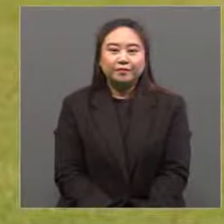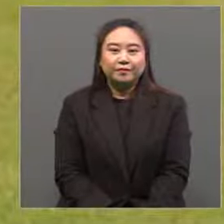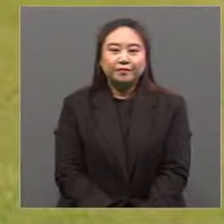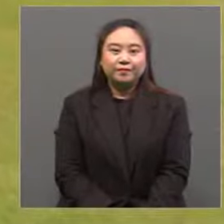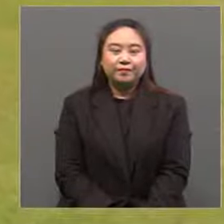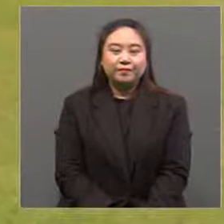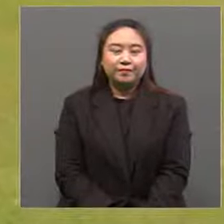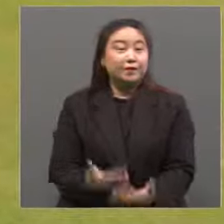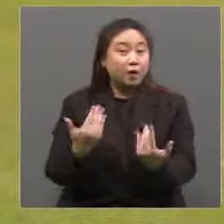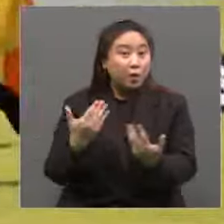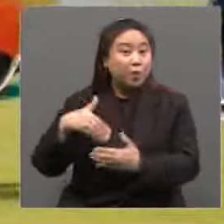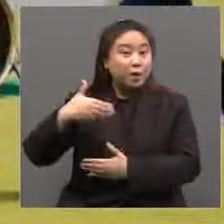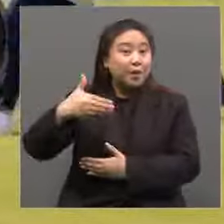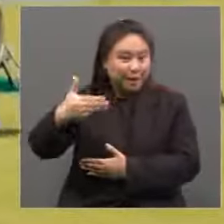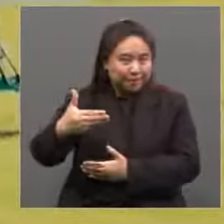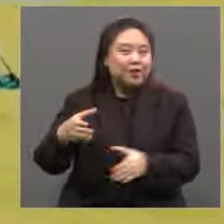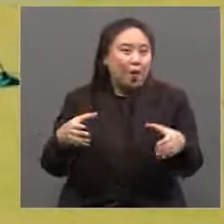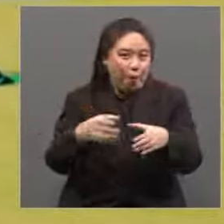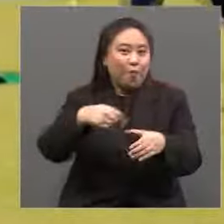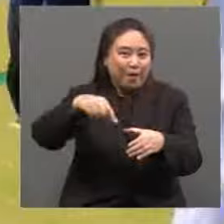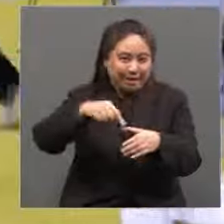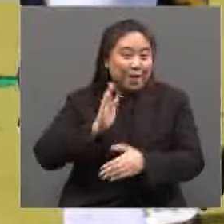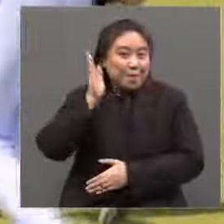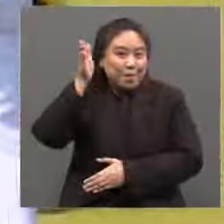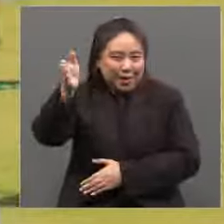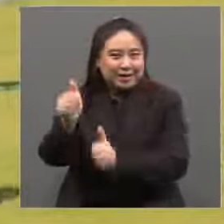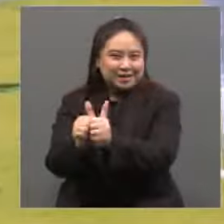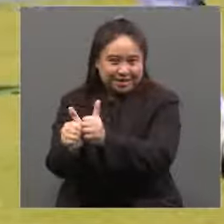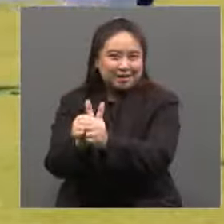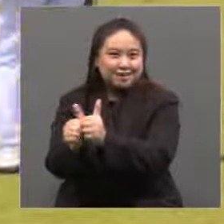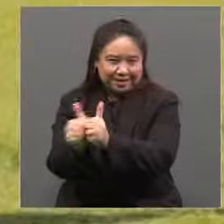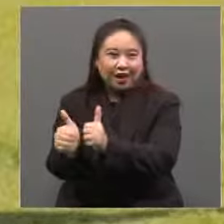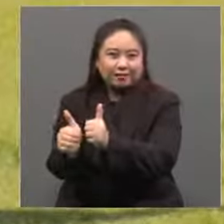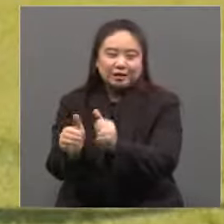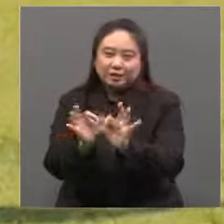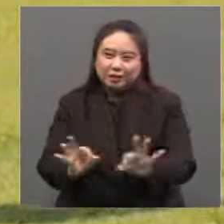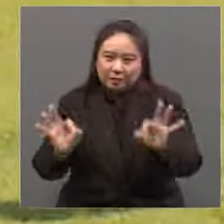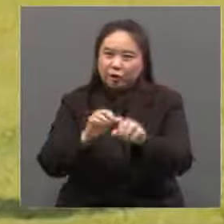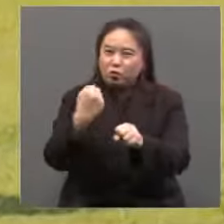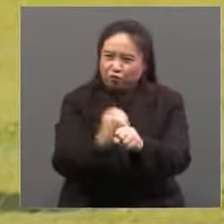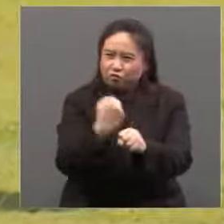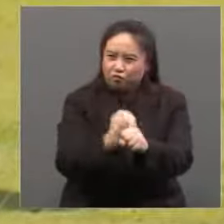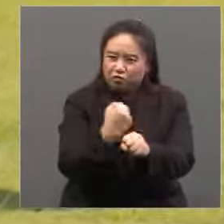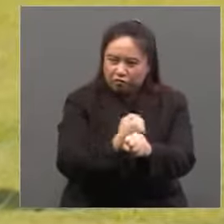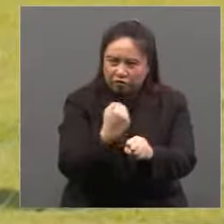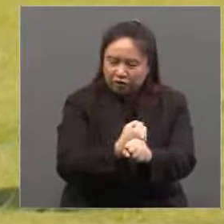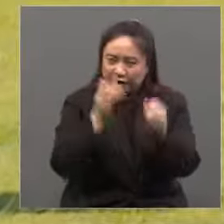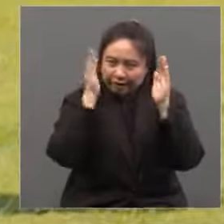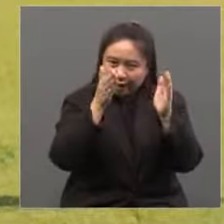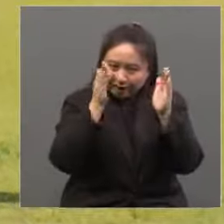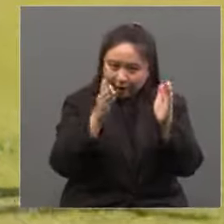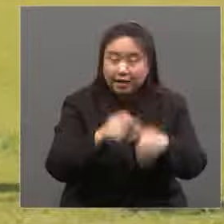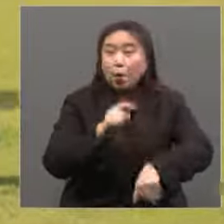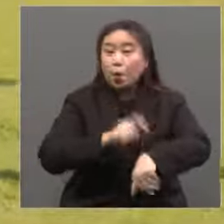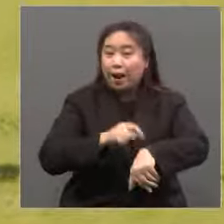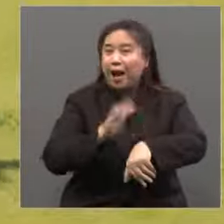์ดในอีกไม่กี่เดือนข้างหน้าน้องๆกลุ่มนี้จะต้องไปป้องกันแชมป์แน่นอนว่าจะต้องทุ่มเทฝึกซ้อมกันเพิ่มมากขึ้นและการแบ่งเวลา